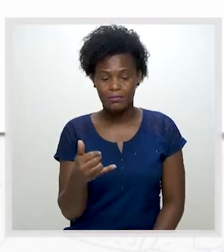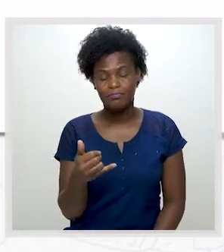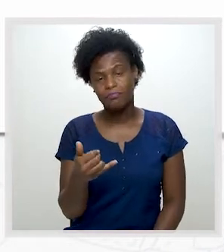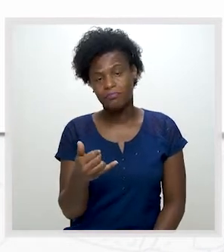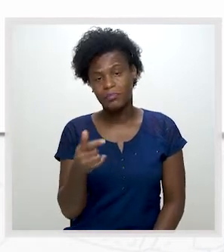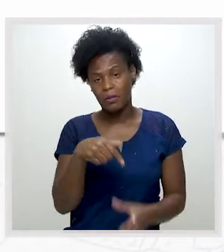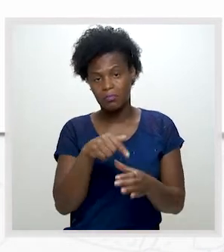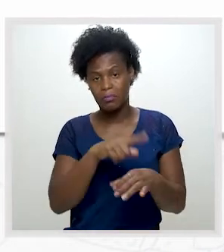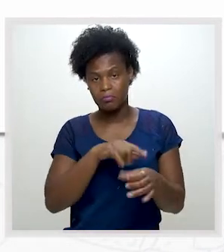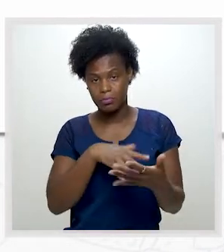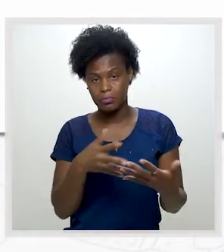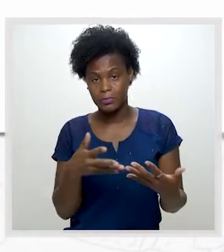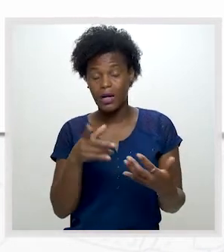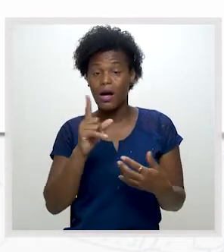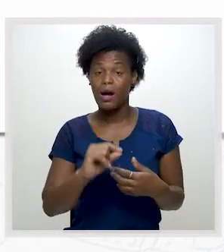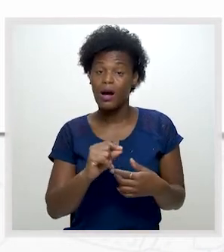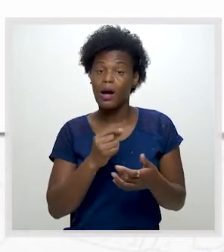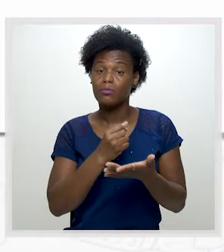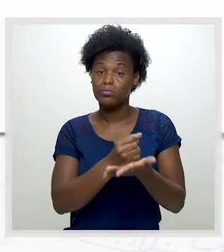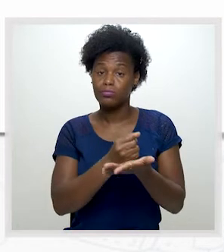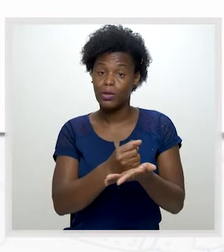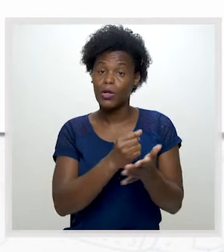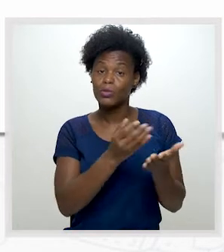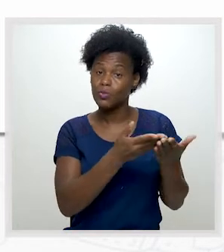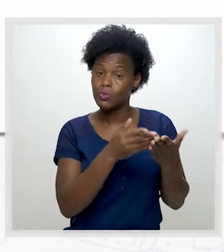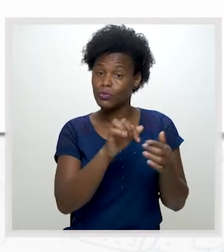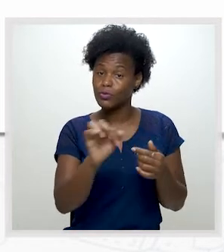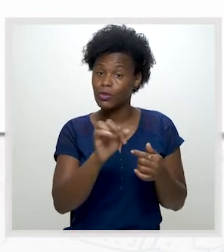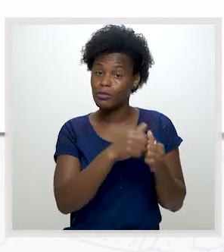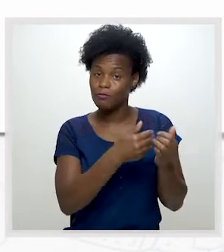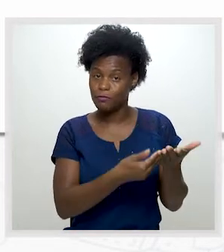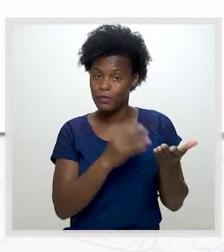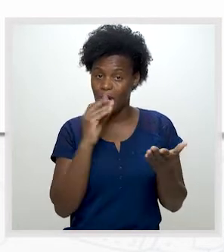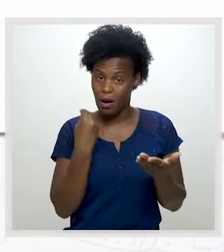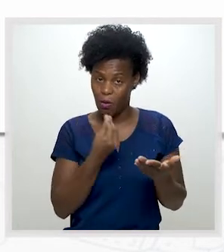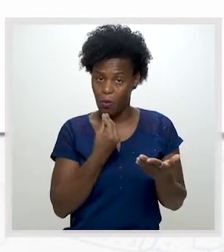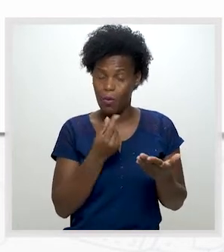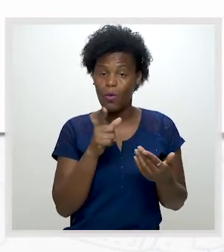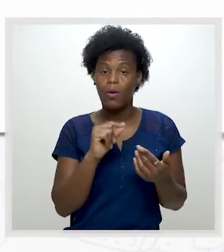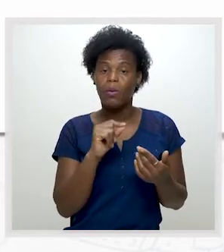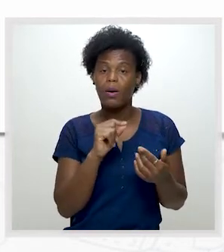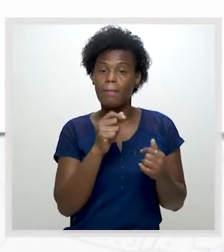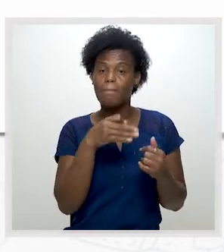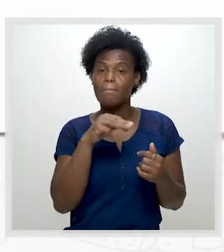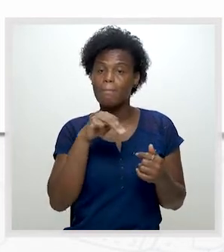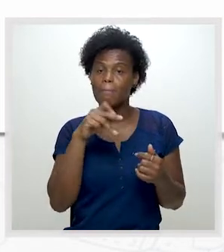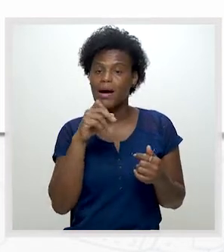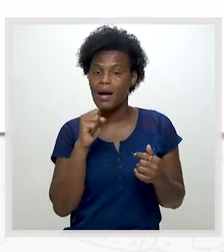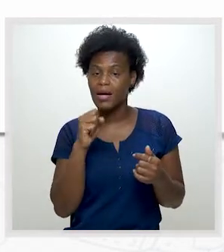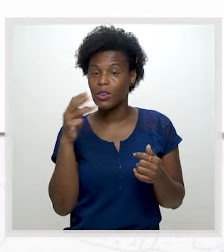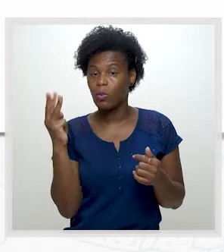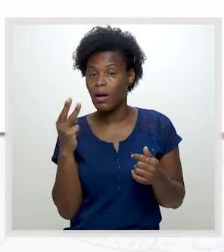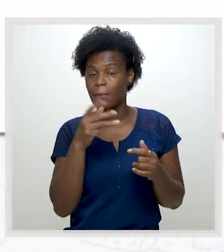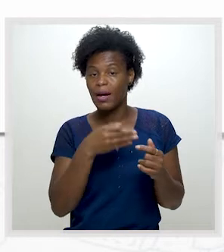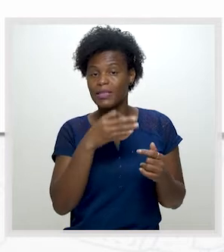ces deux temps. Et comme toujours, comme support de référence, tu auras ta fiche apprenant ou bien le MAC 3 aux pages